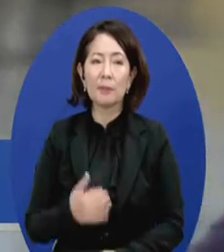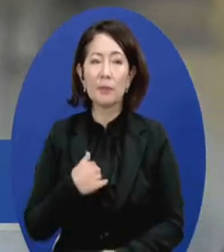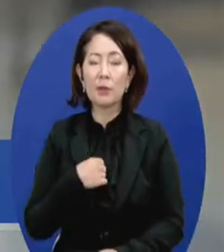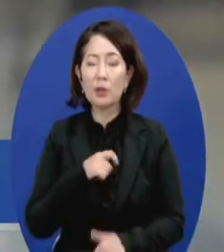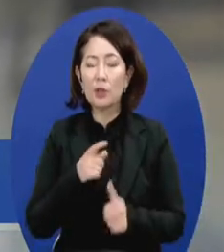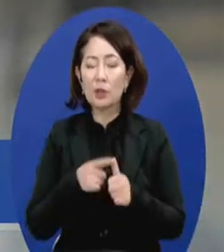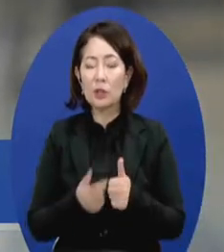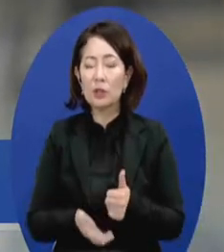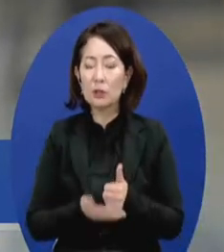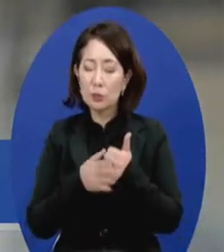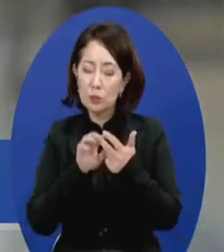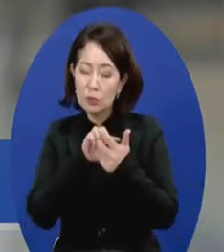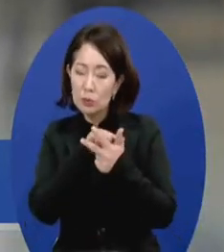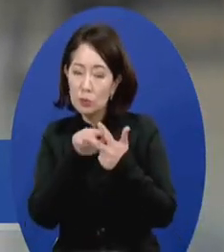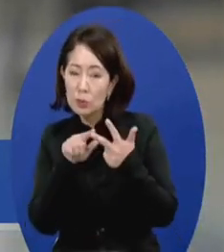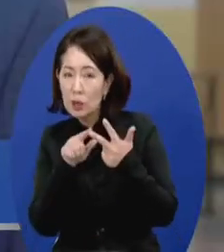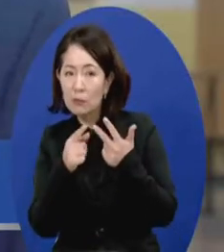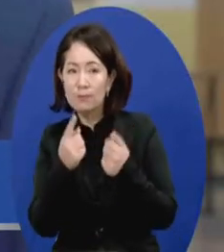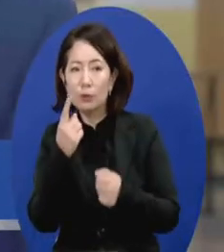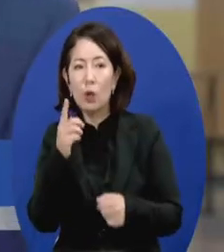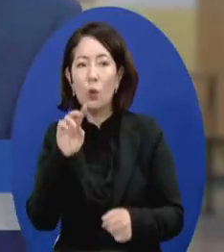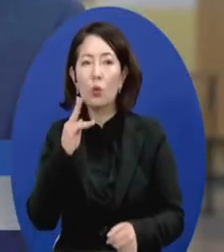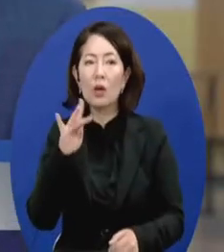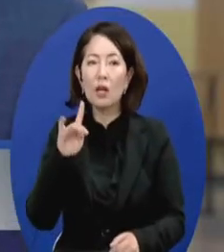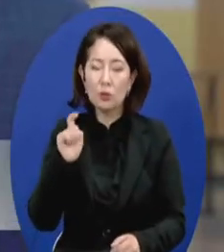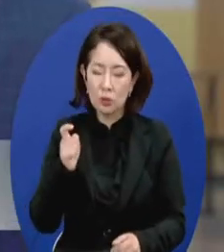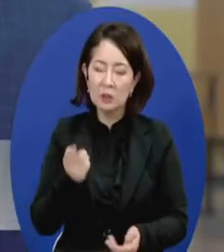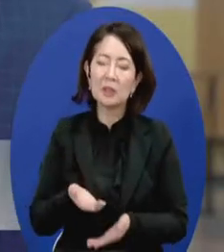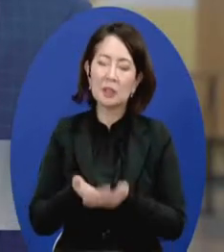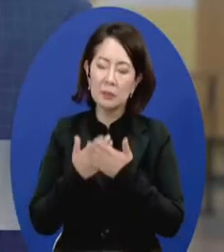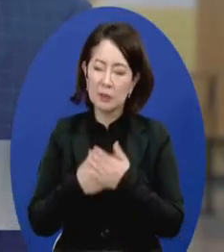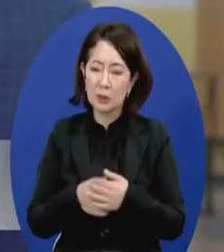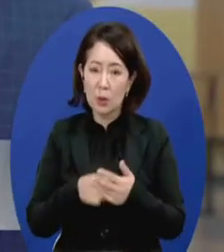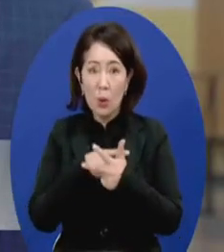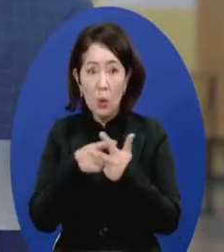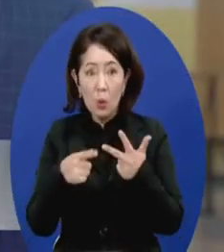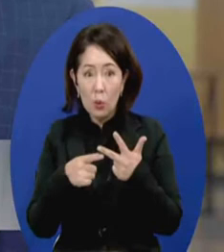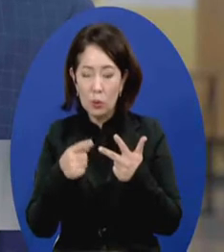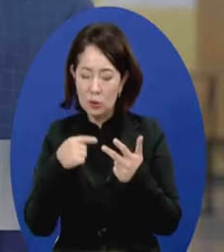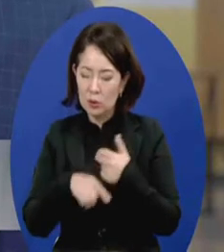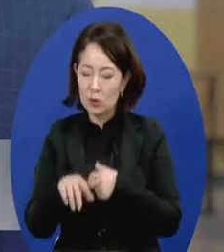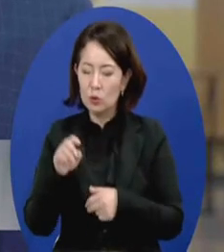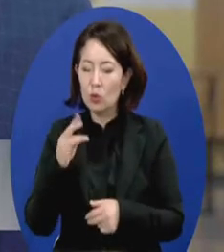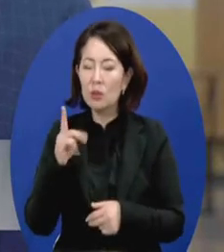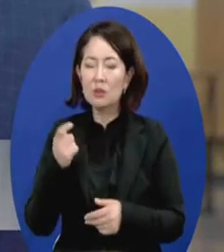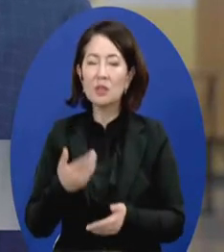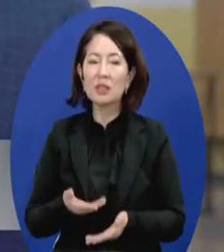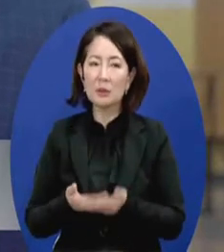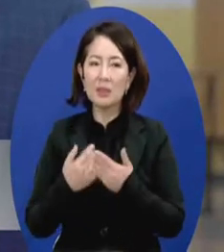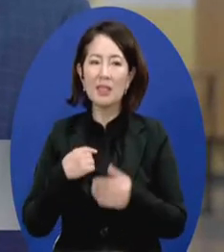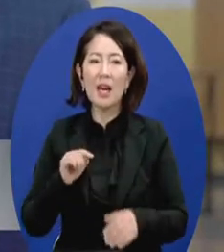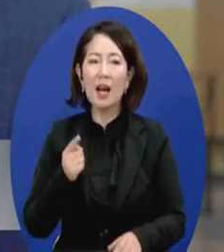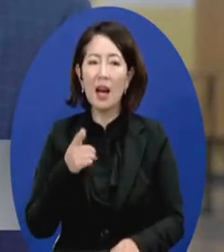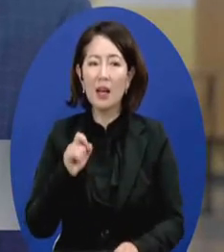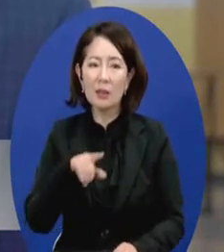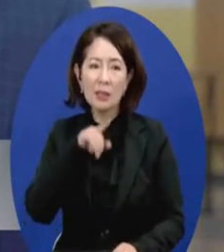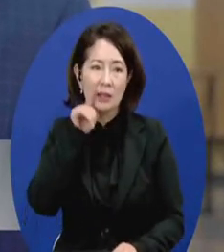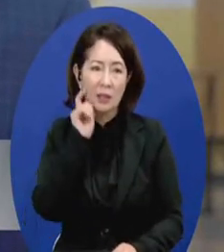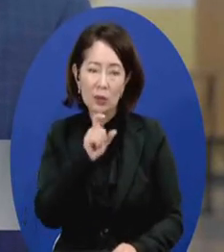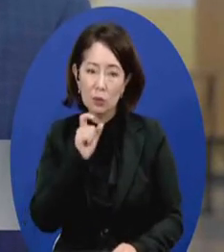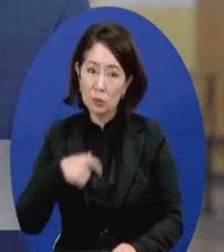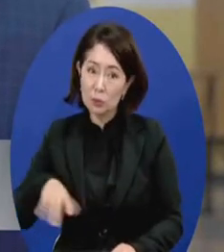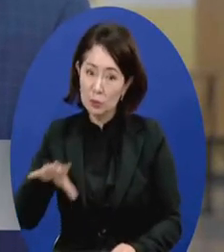одоо нэр дэвшигч дундаас хүрэл сүхийг дэмжиж байгаа. За, 3 нэр дэвшиж байгаа хүнээс хүрэл сүхийг дэмжиж байгаа. Яагаад гэхээр